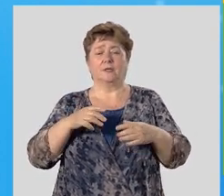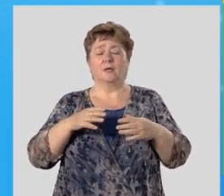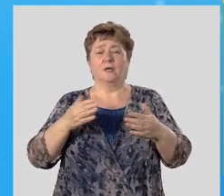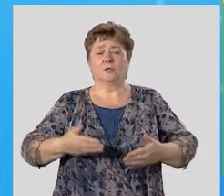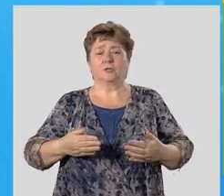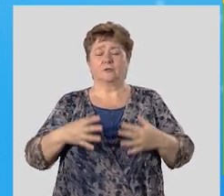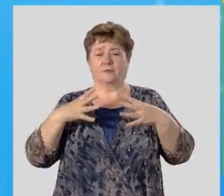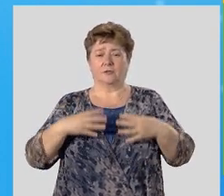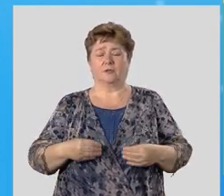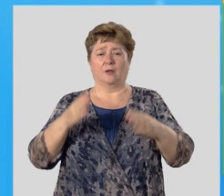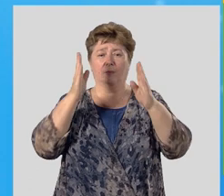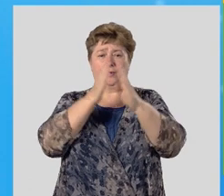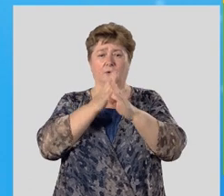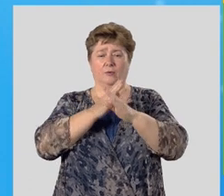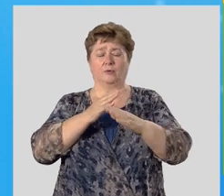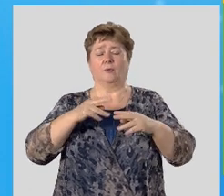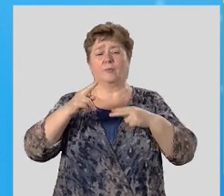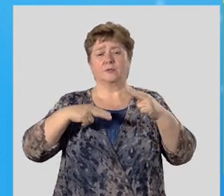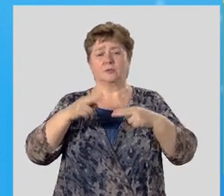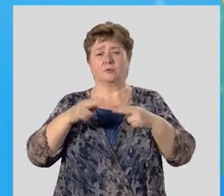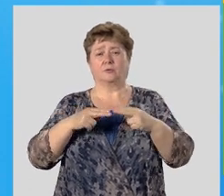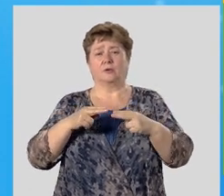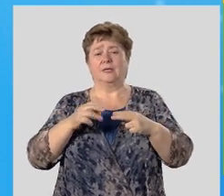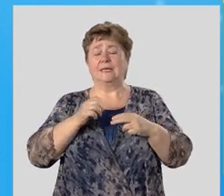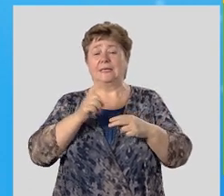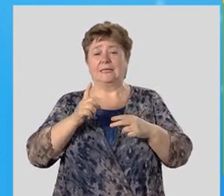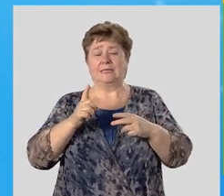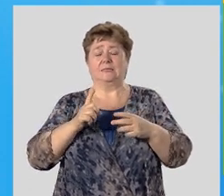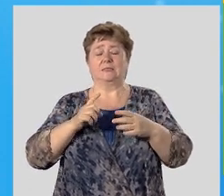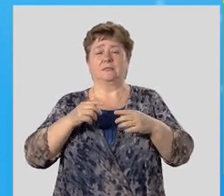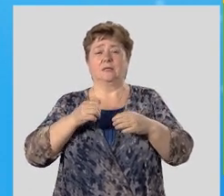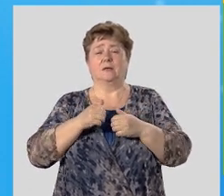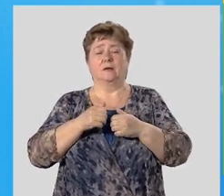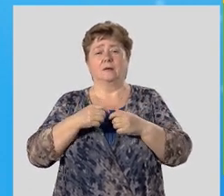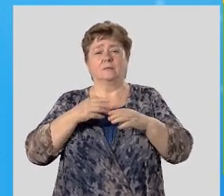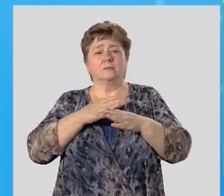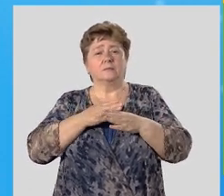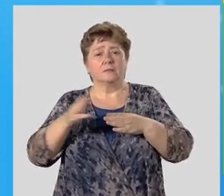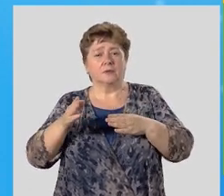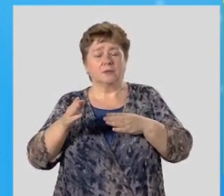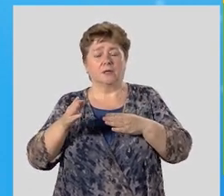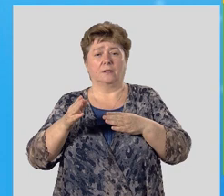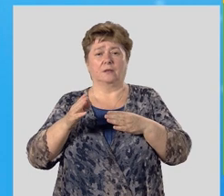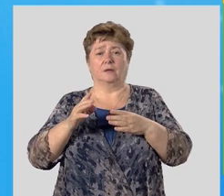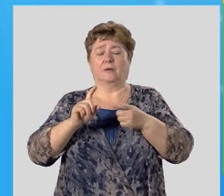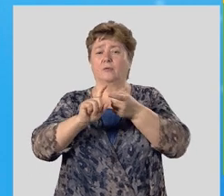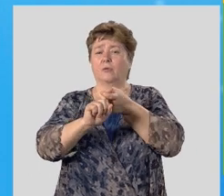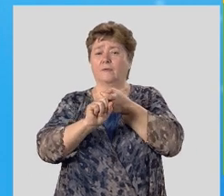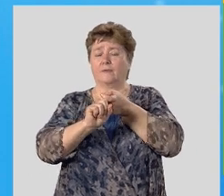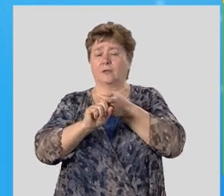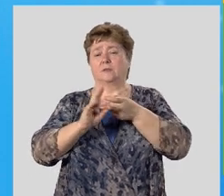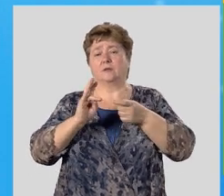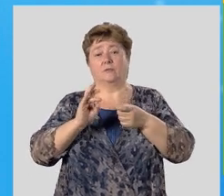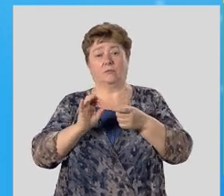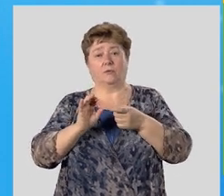Живые тела природы построены из обособленных, но взаимосвязанных